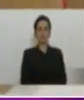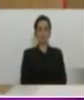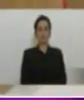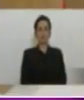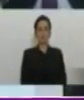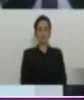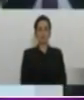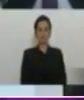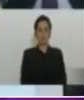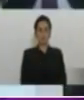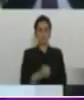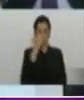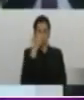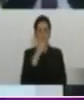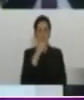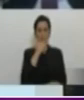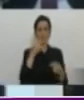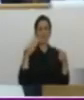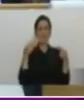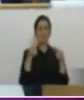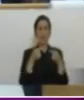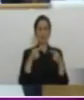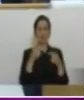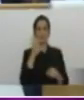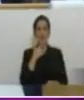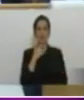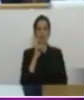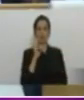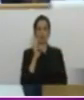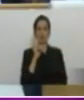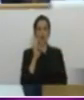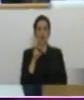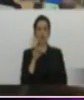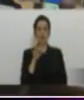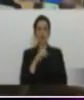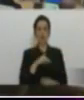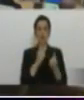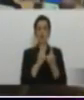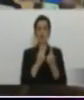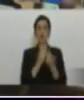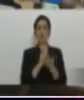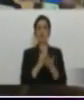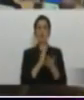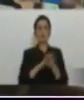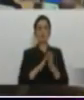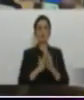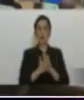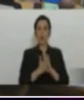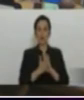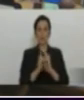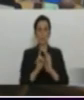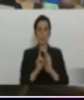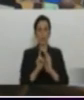имеем хелисуфлебис, басартулиан, мемкудрет. Чагдесм телес процесси, котията сикаци мокута.